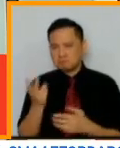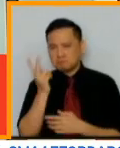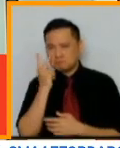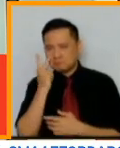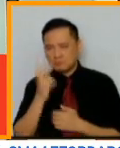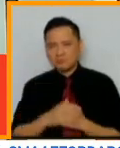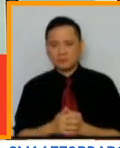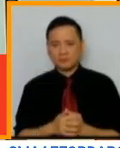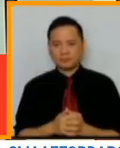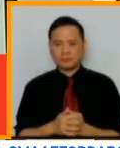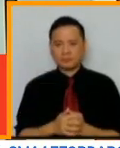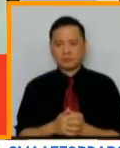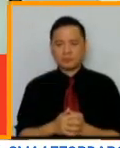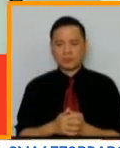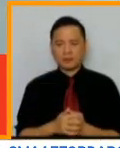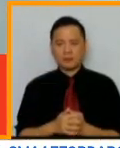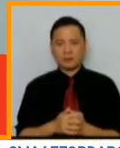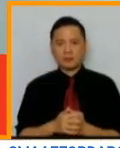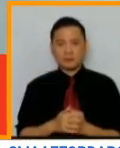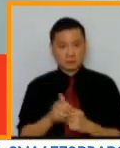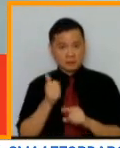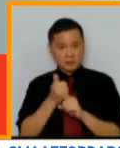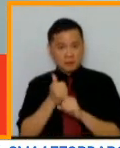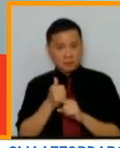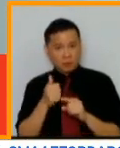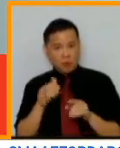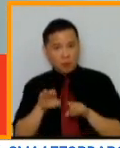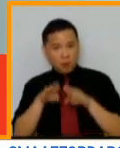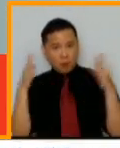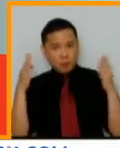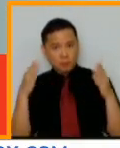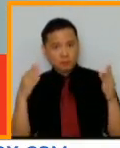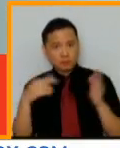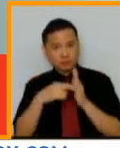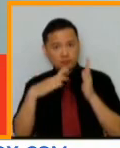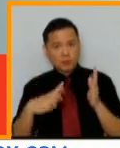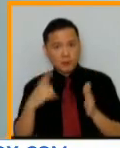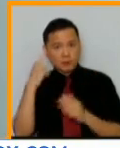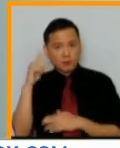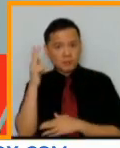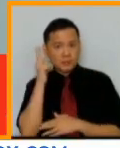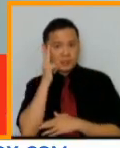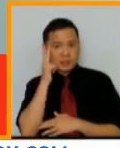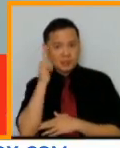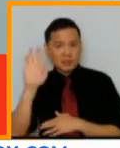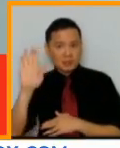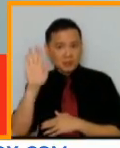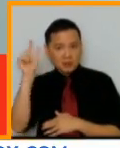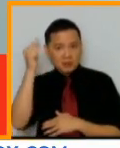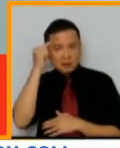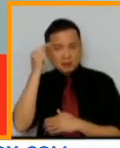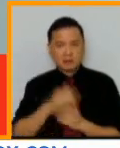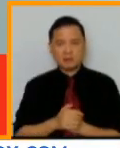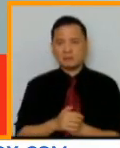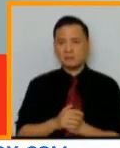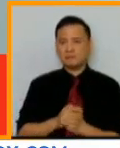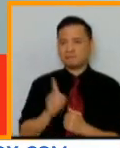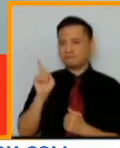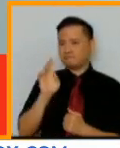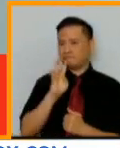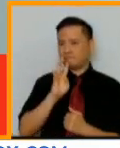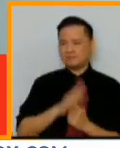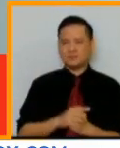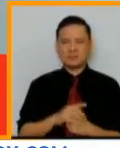maging administration candidate. An endorsement is an endorsement. Doon na lang muna tayo, but mahirap sagutin yung open